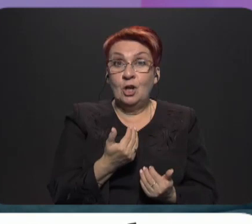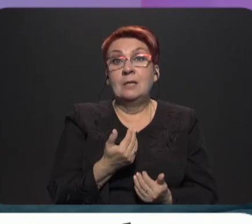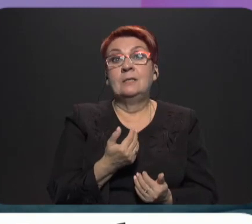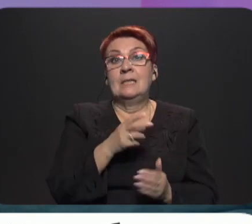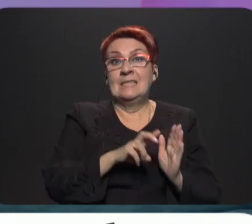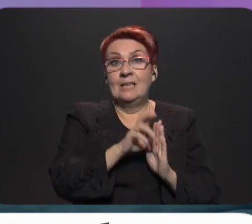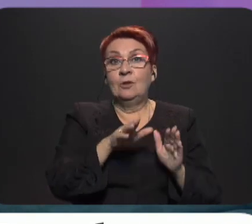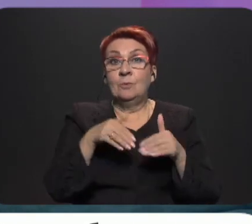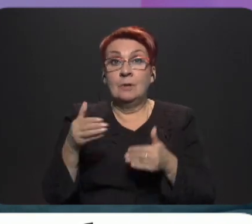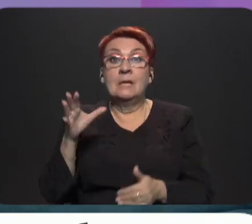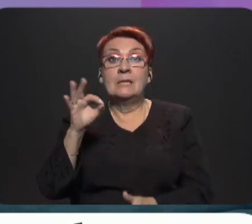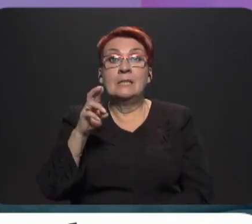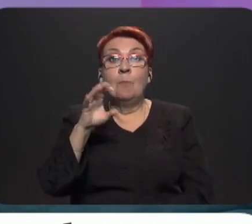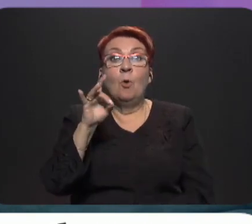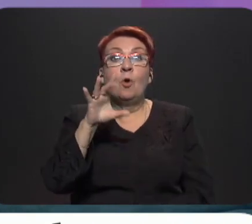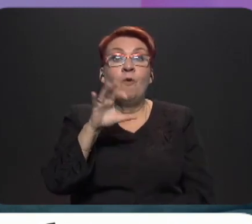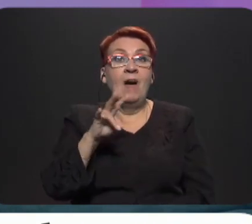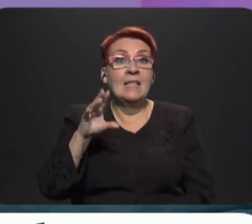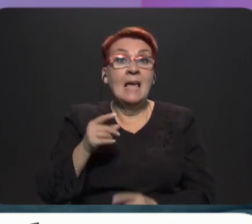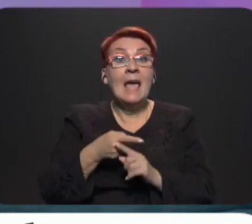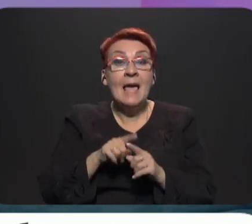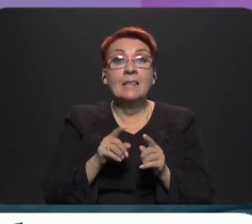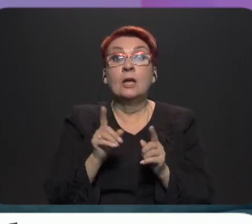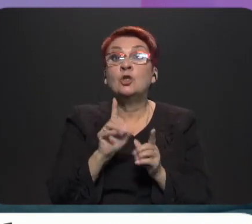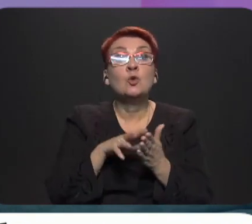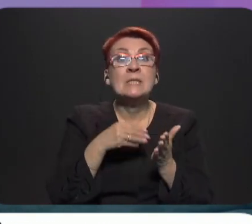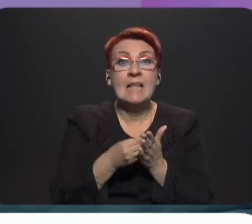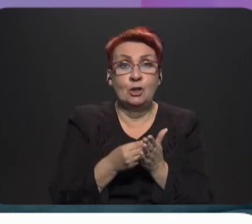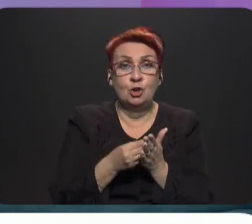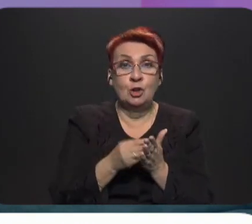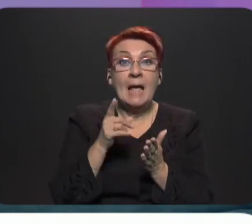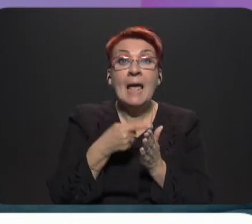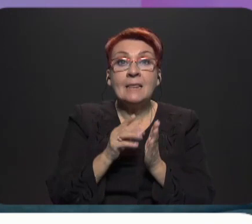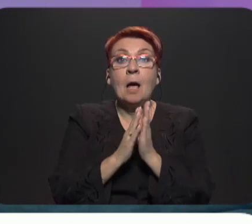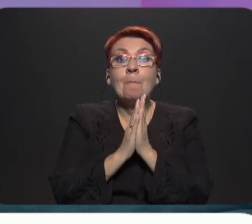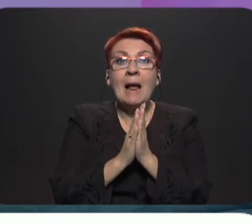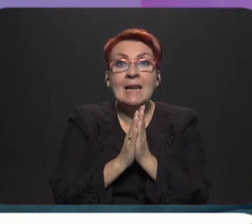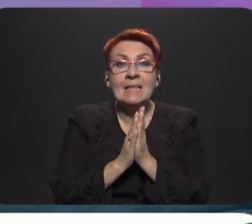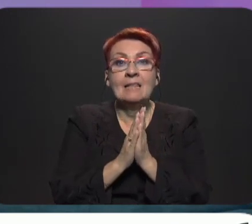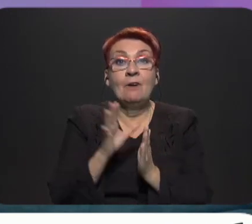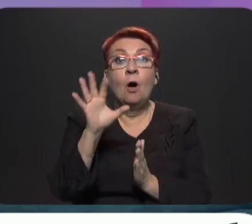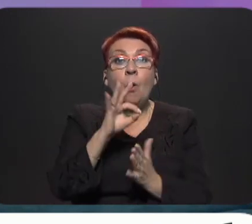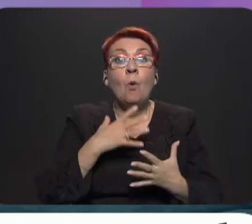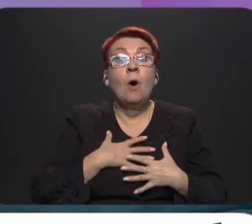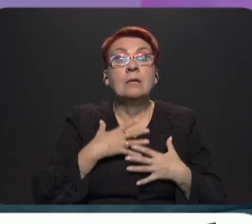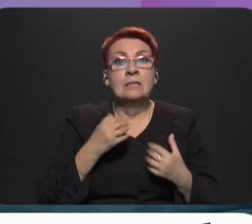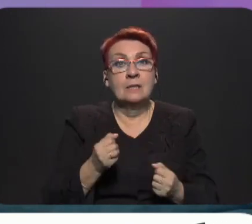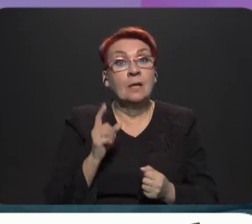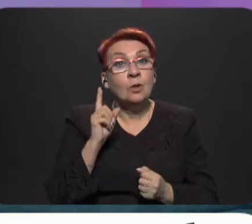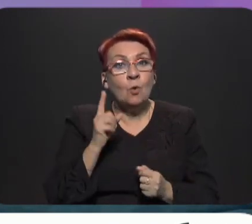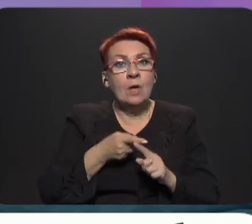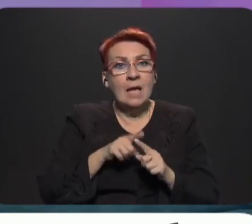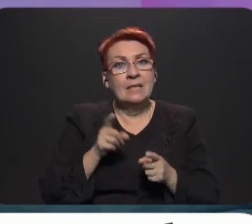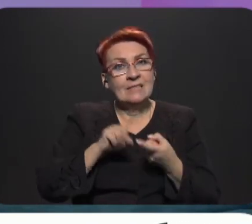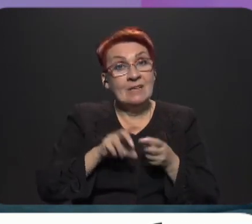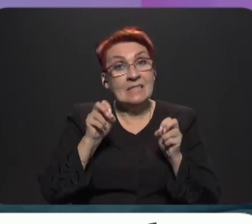молитва о исцелении. Это молитва об исцелении. Да. Вот. Но так как она связана с опасностью, то,